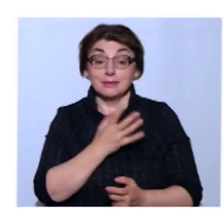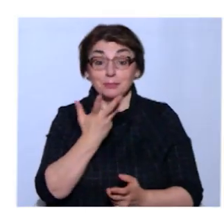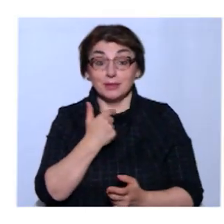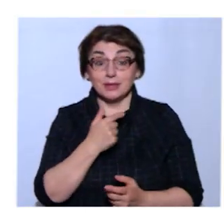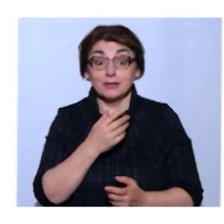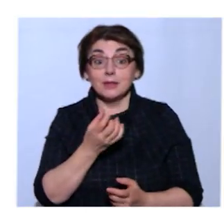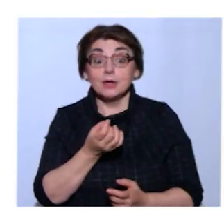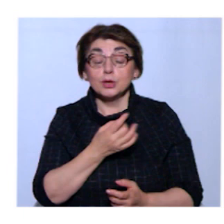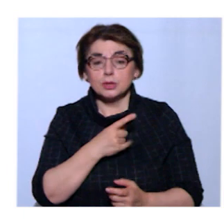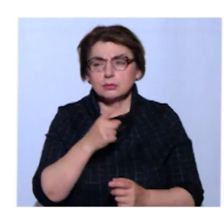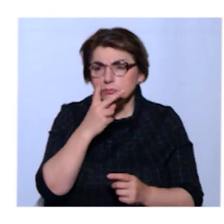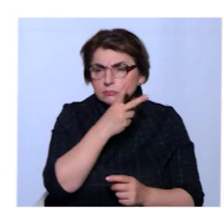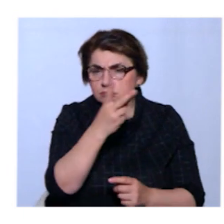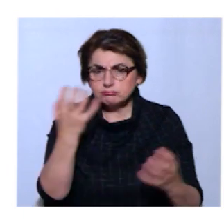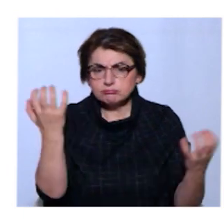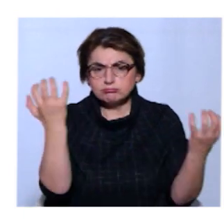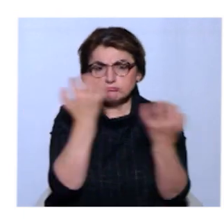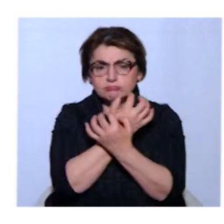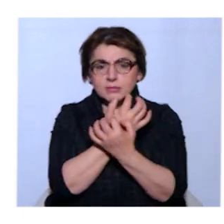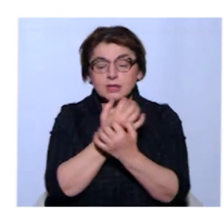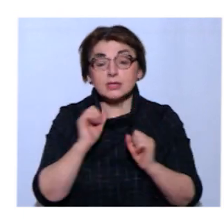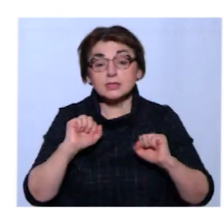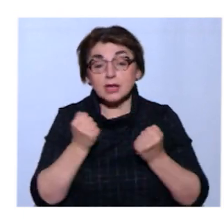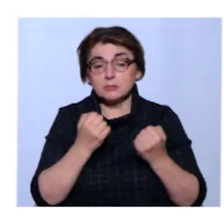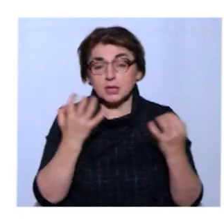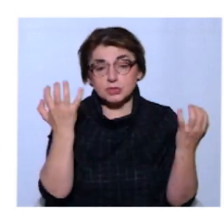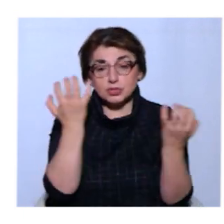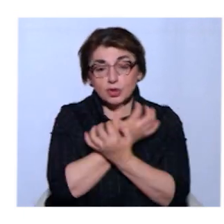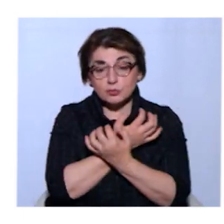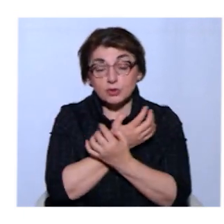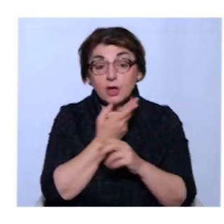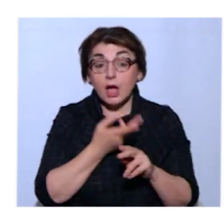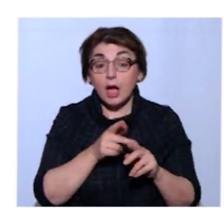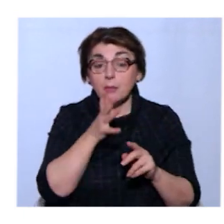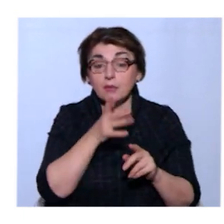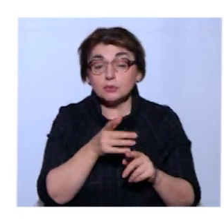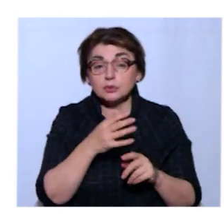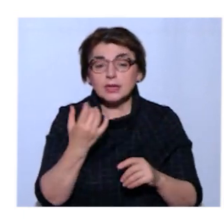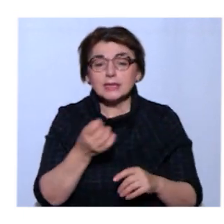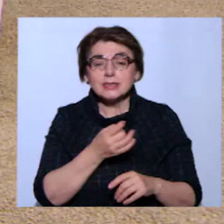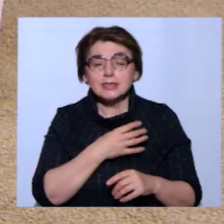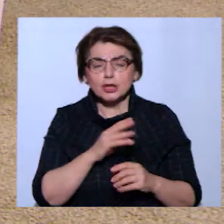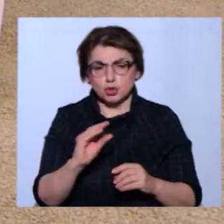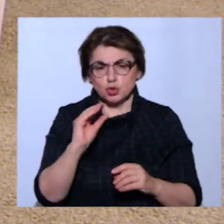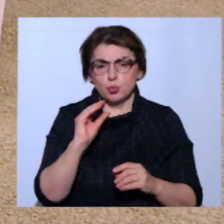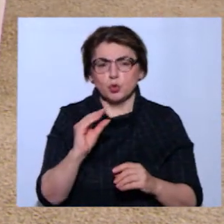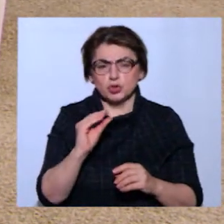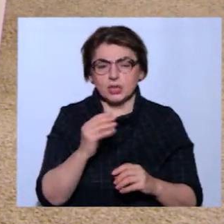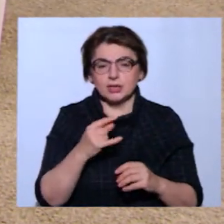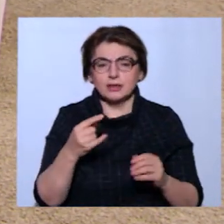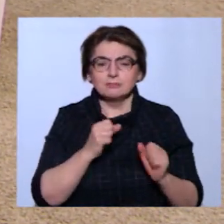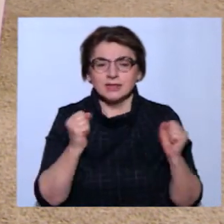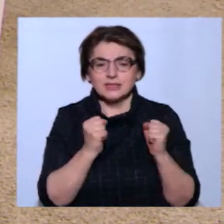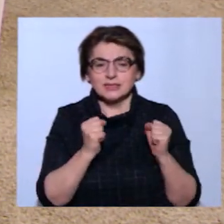ბეწვი მსხვერპლისთვის შეუმჩნეველს ხდის მელას. ამავდროულად თეთრი ბეწვი ცოტა სქელია და